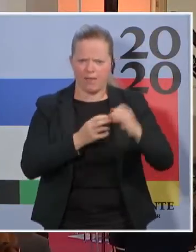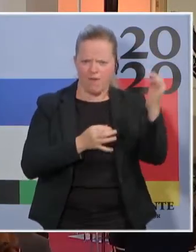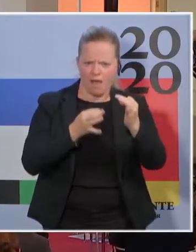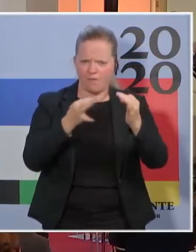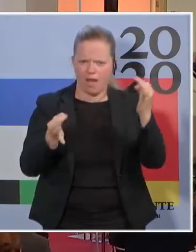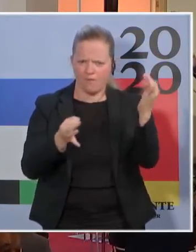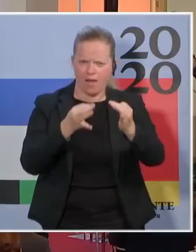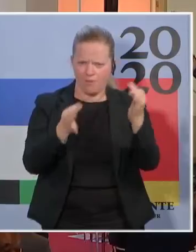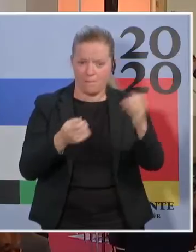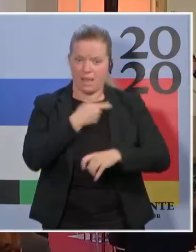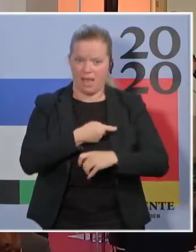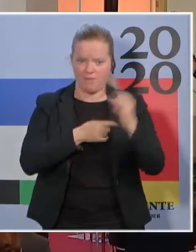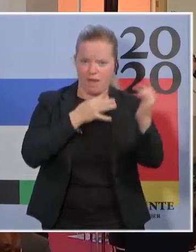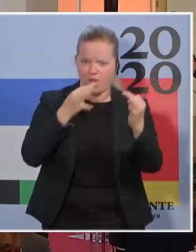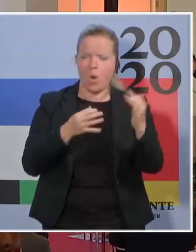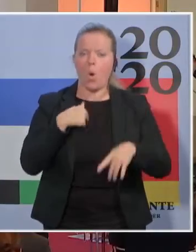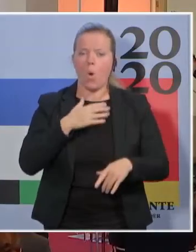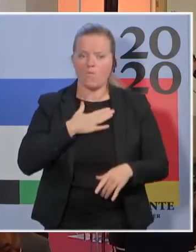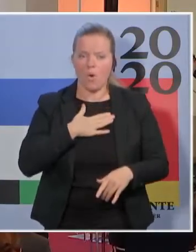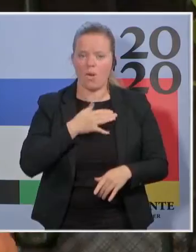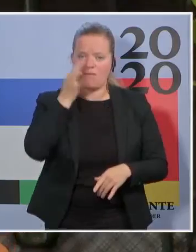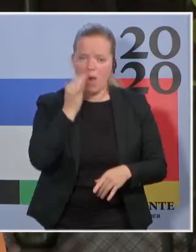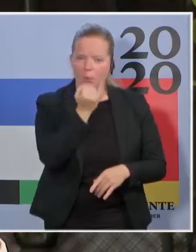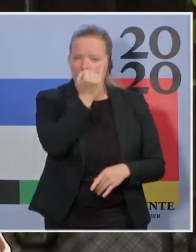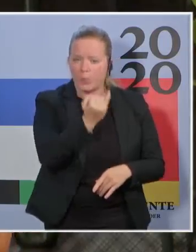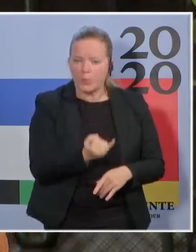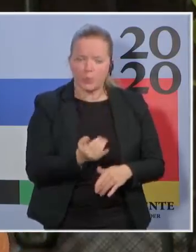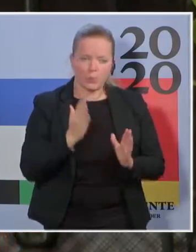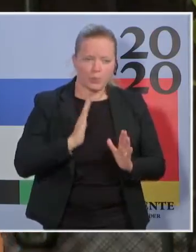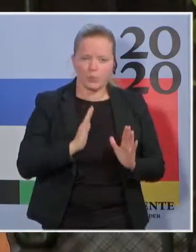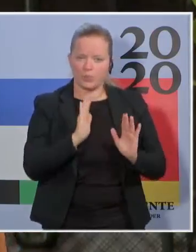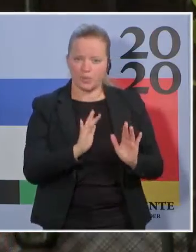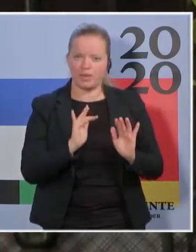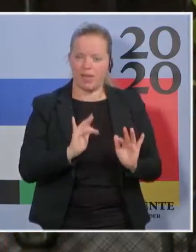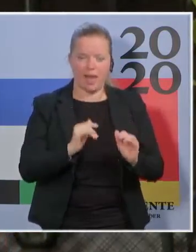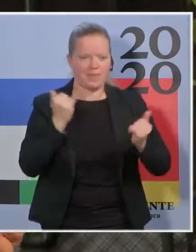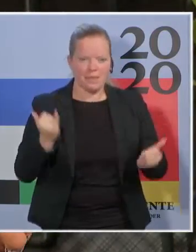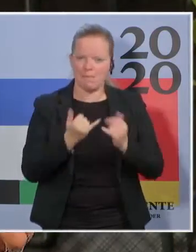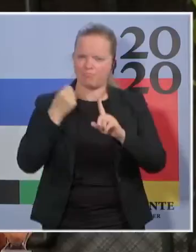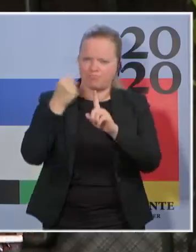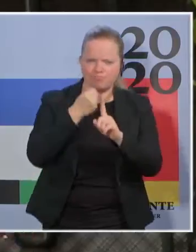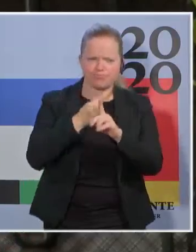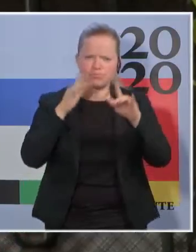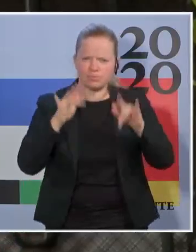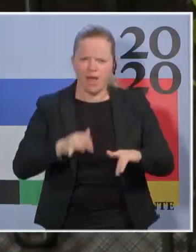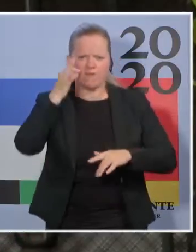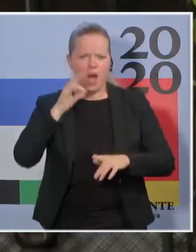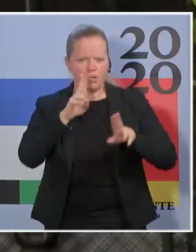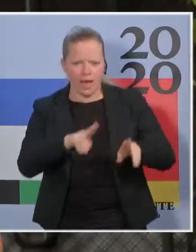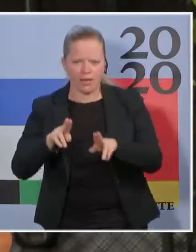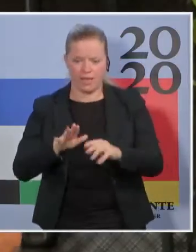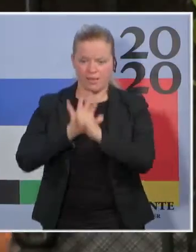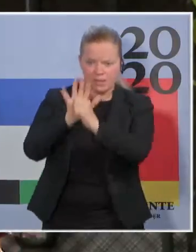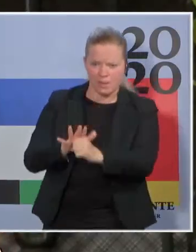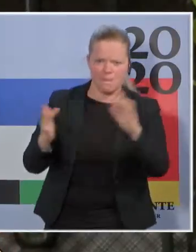bei den Parteien, obwohl sie eine ganz zierliche Person war und Persönlichkeit war. Sie hat sich ja immer für Frauenrechte und gegen jede Art von Diskriminierung